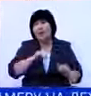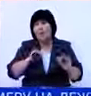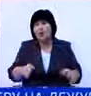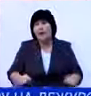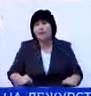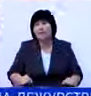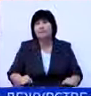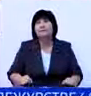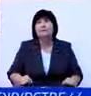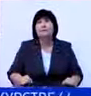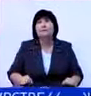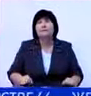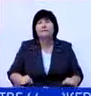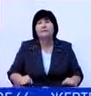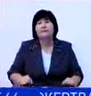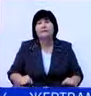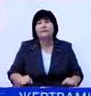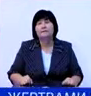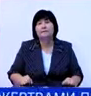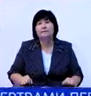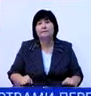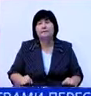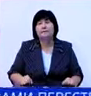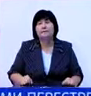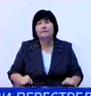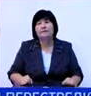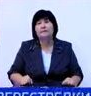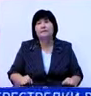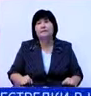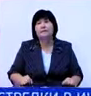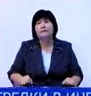Айгерим Курмангали, Ташмурат Альжанов, Бекпулат Абденов, Канат Махамбетов, телеканал Кызылорда.